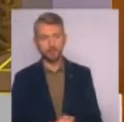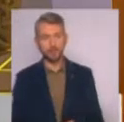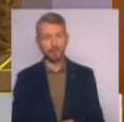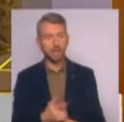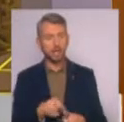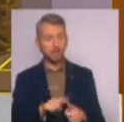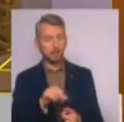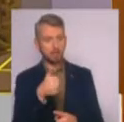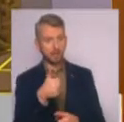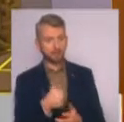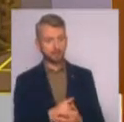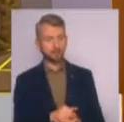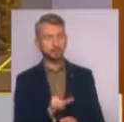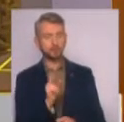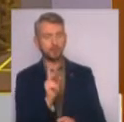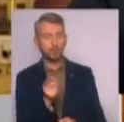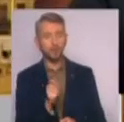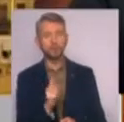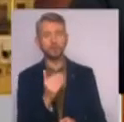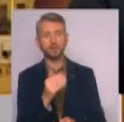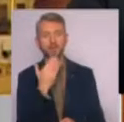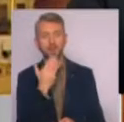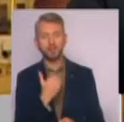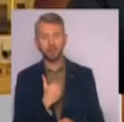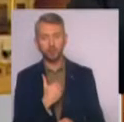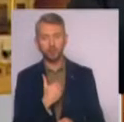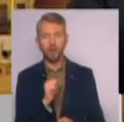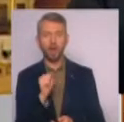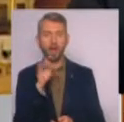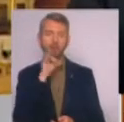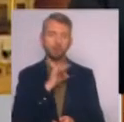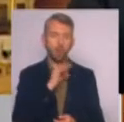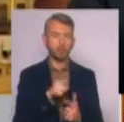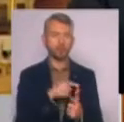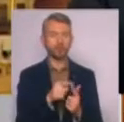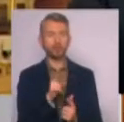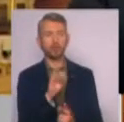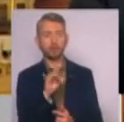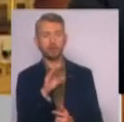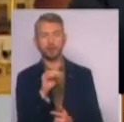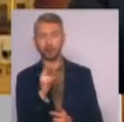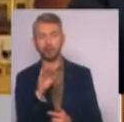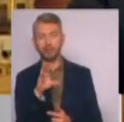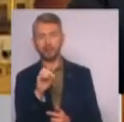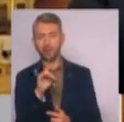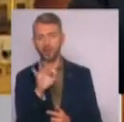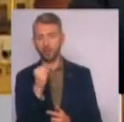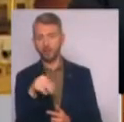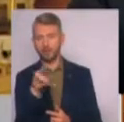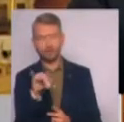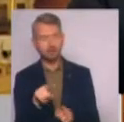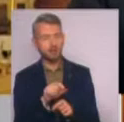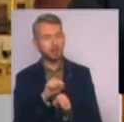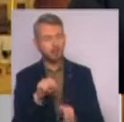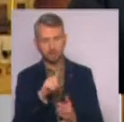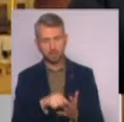Це перше. Друге, те, що ви запитуєте, антибіотики чи кортикостероїди, так не можна ставити питання.